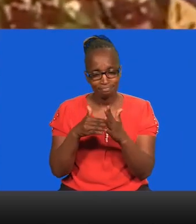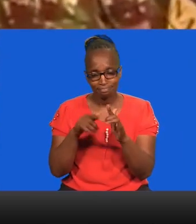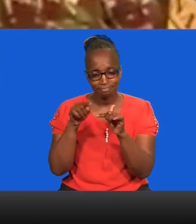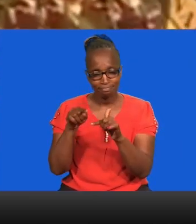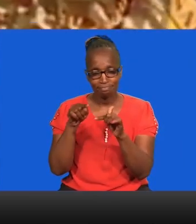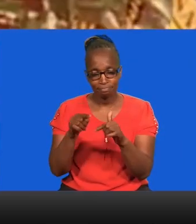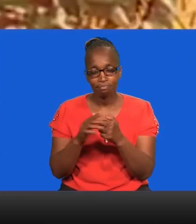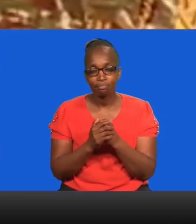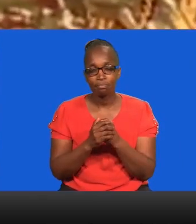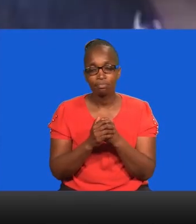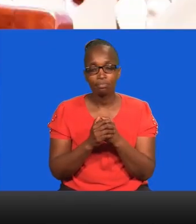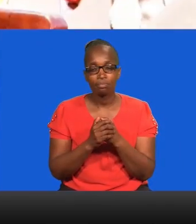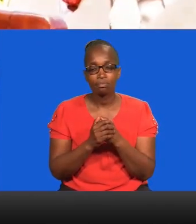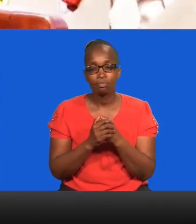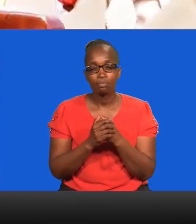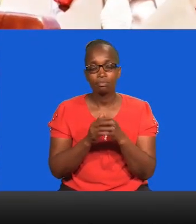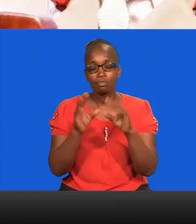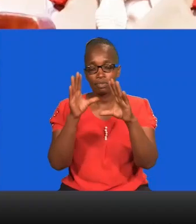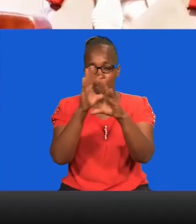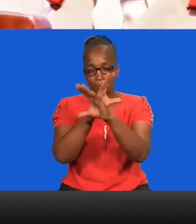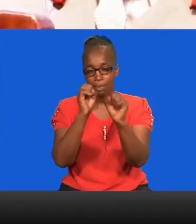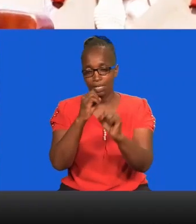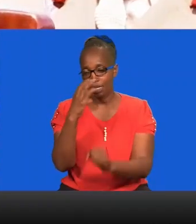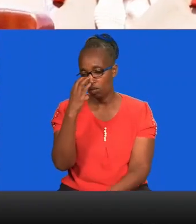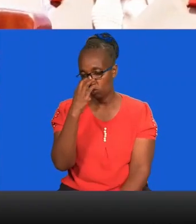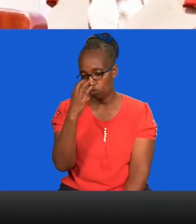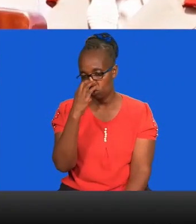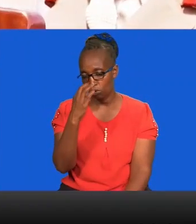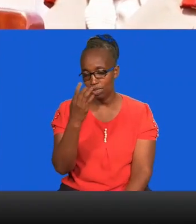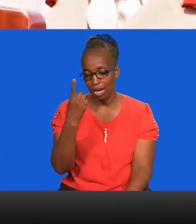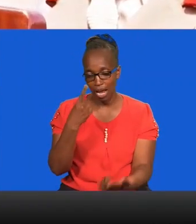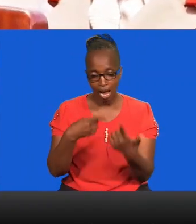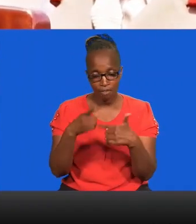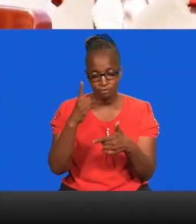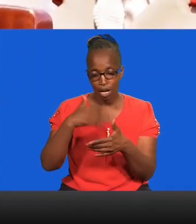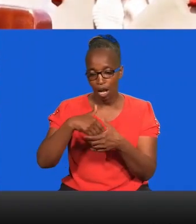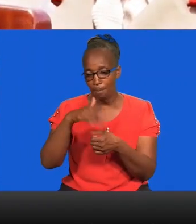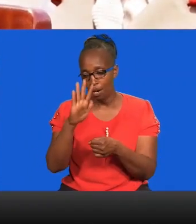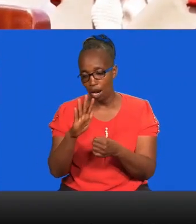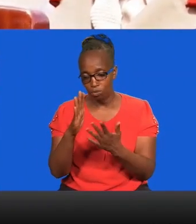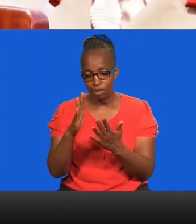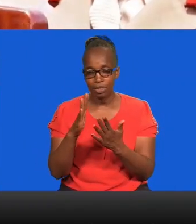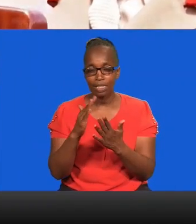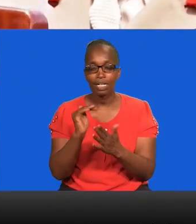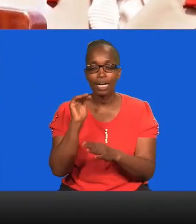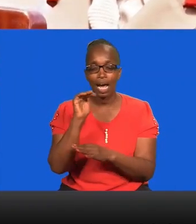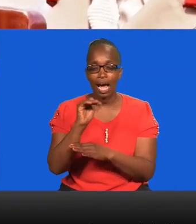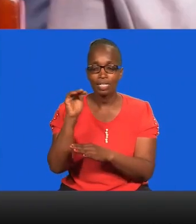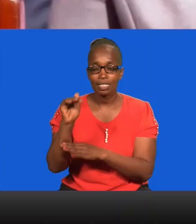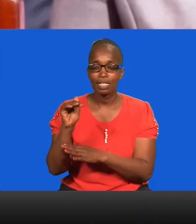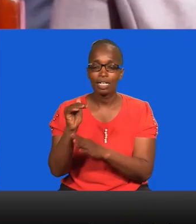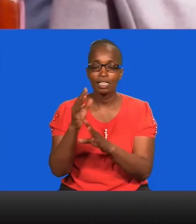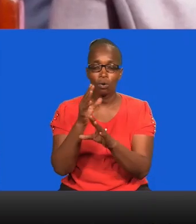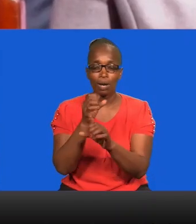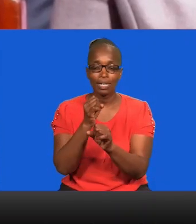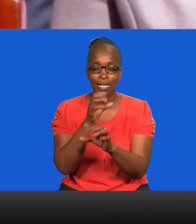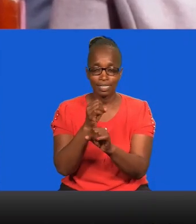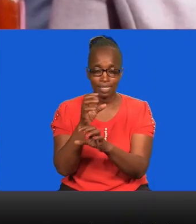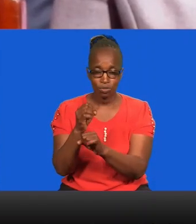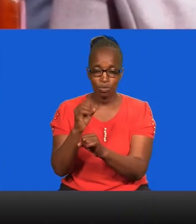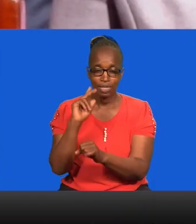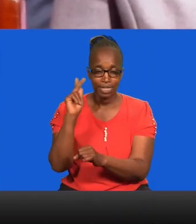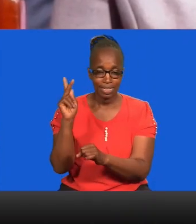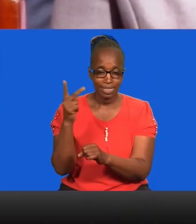Rais William Ruto hatimaye amejitokeza na kuyataka mashirika ya usalama